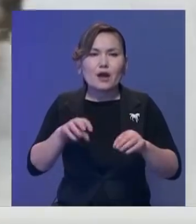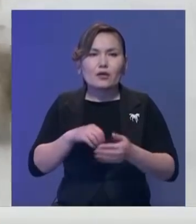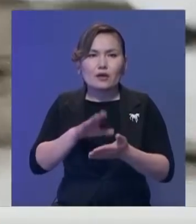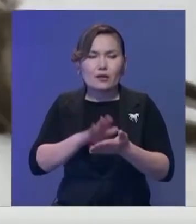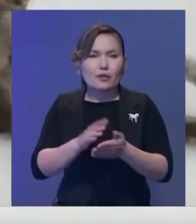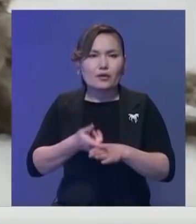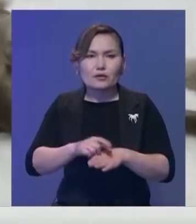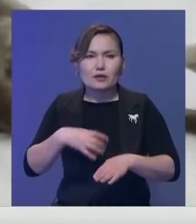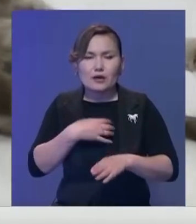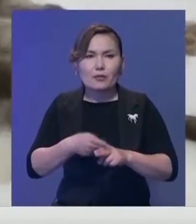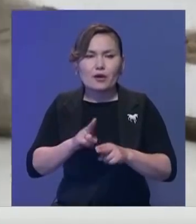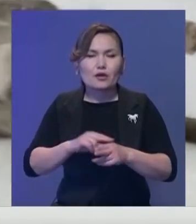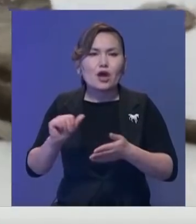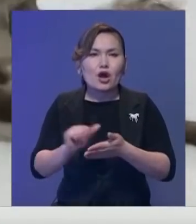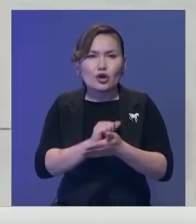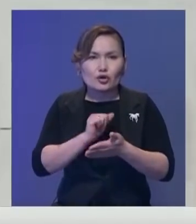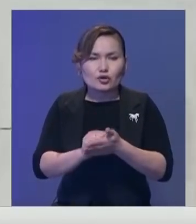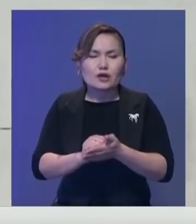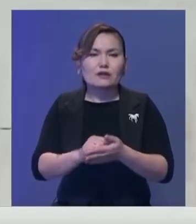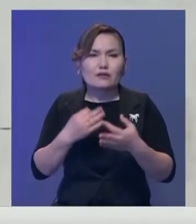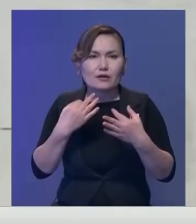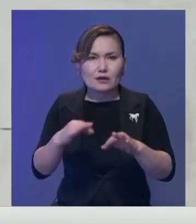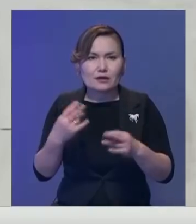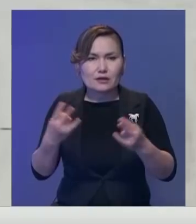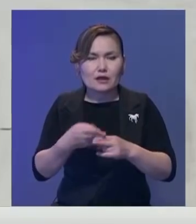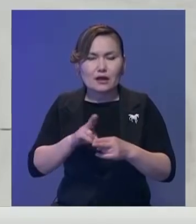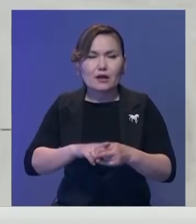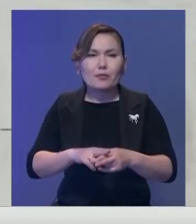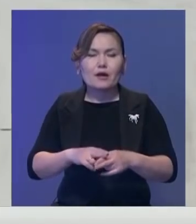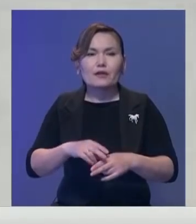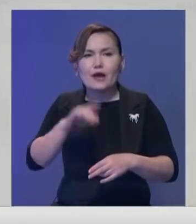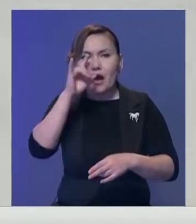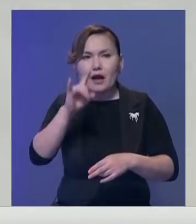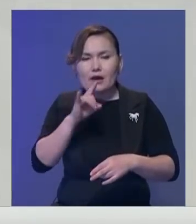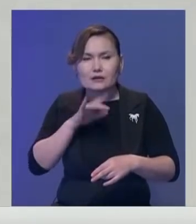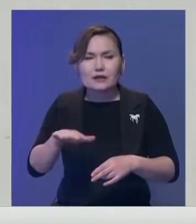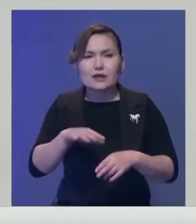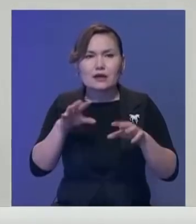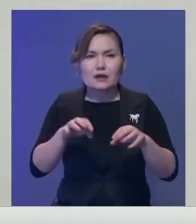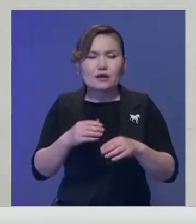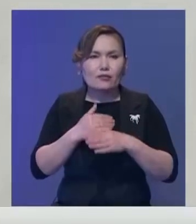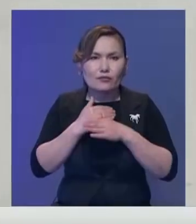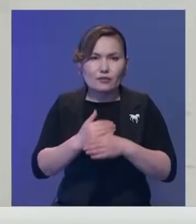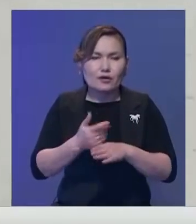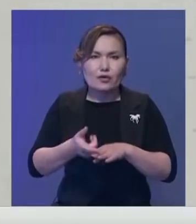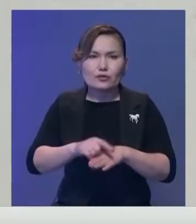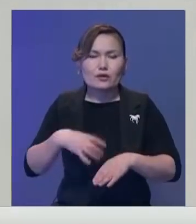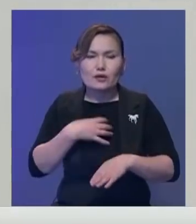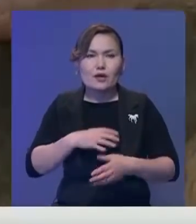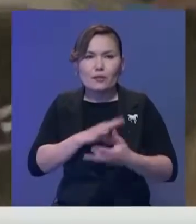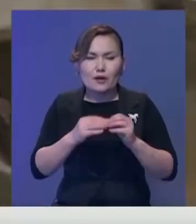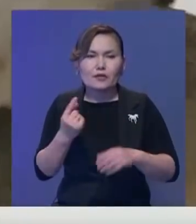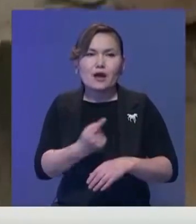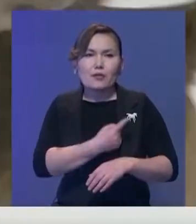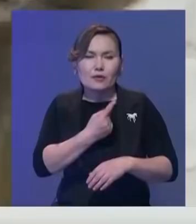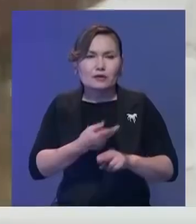бүгінде, себебі құжатсыз қанша жерден асыл тұқымды болса да қазақ тазы көбейттің бірі боп қала береді. Игілік Қарманов осы оқылықтың орнын